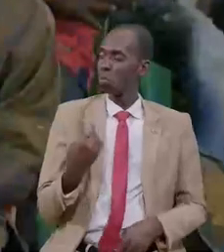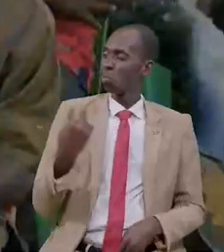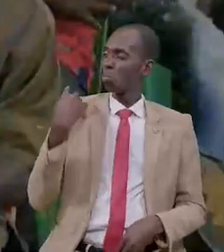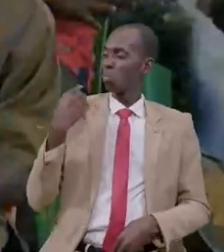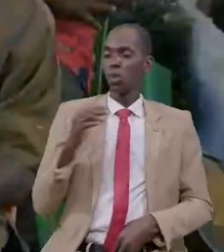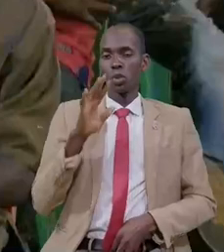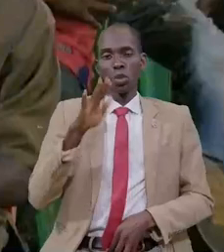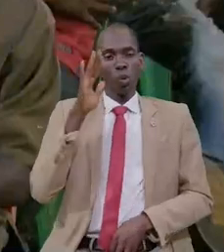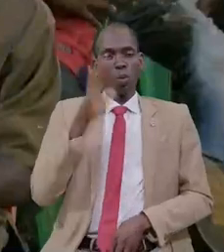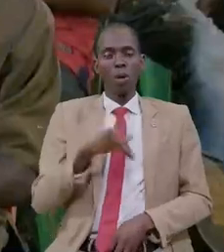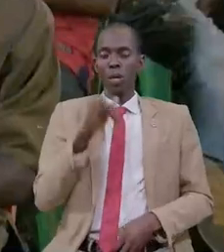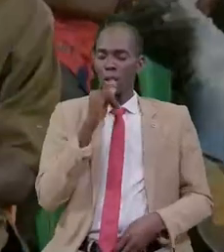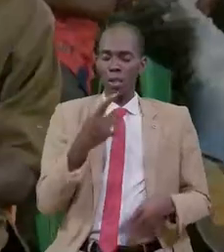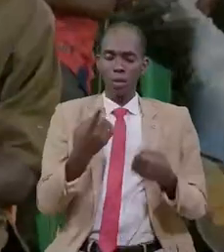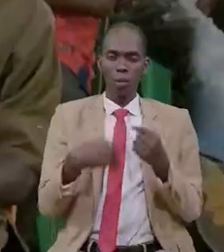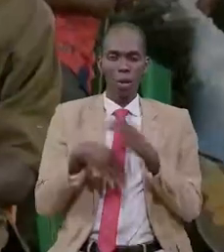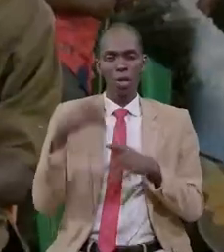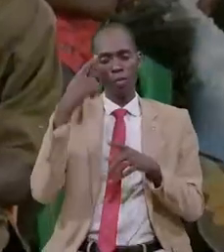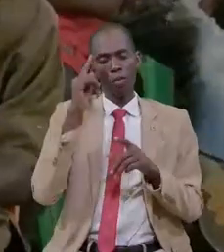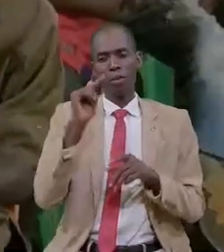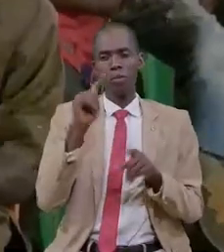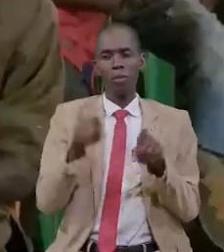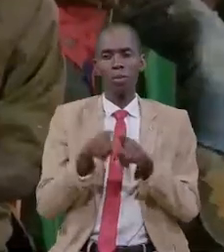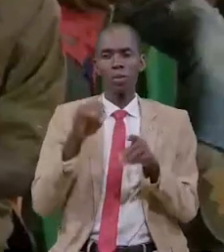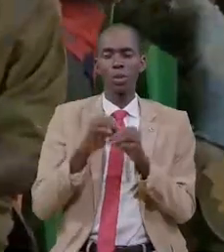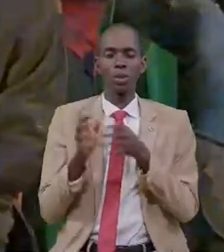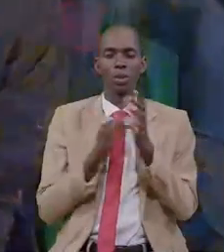vois ta femme qui sort pour le témoignage.